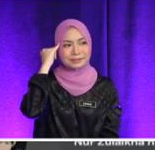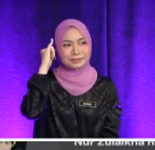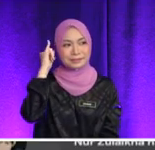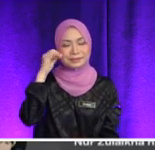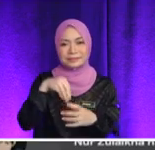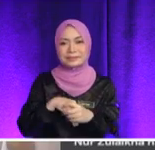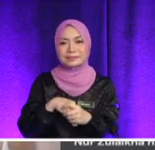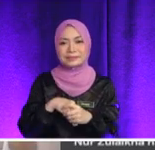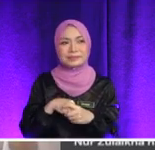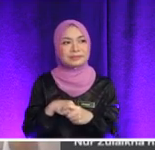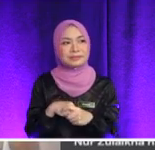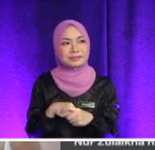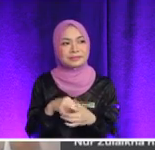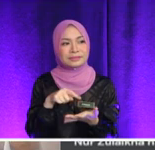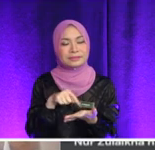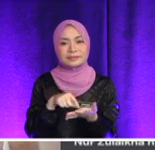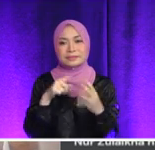saya ambil